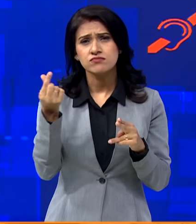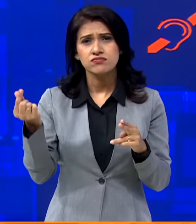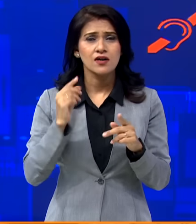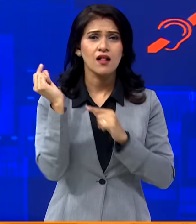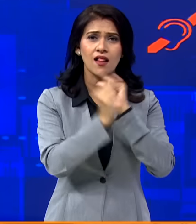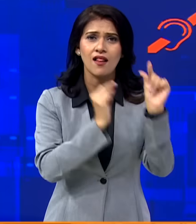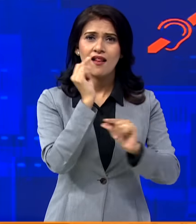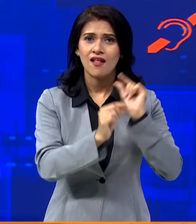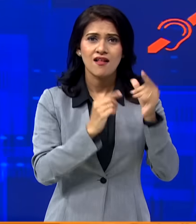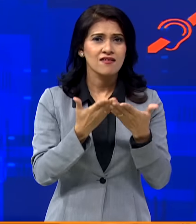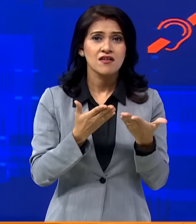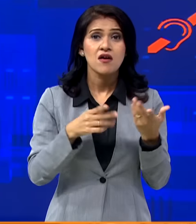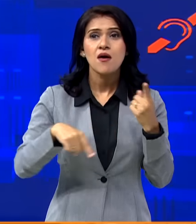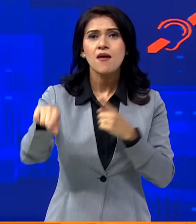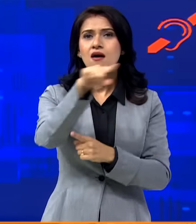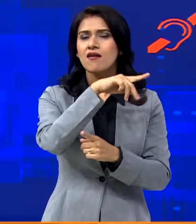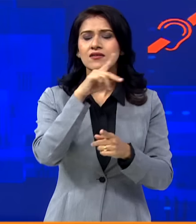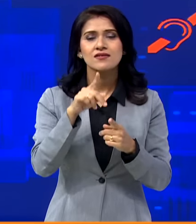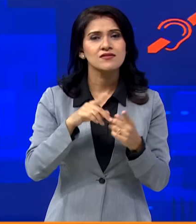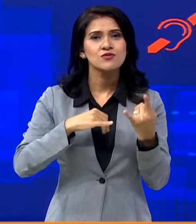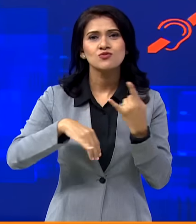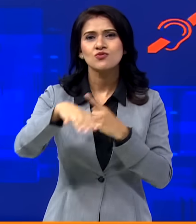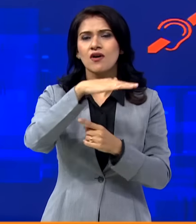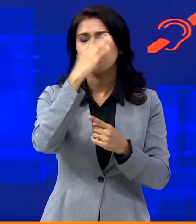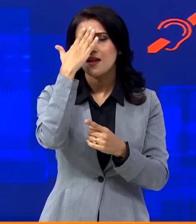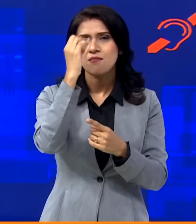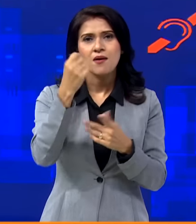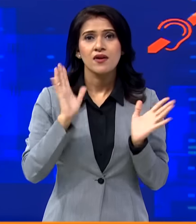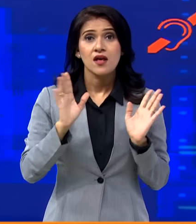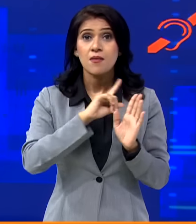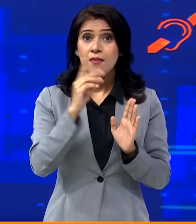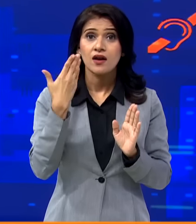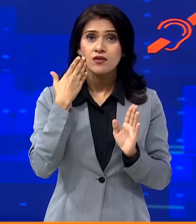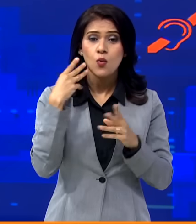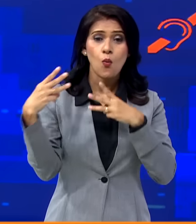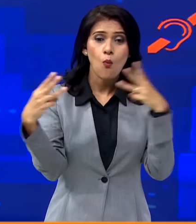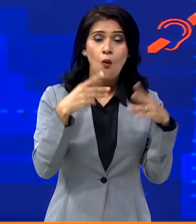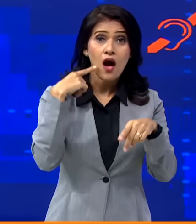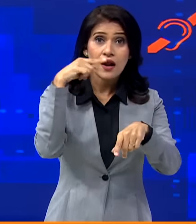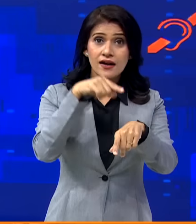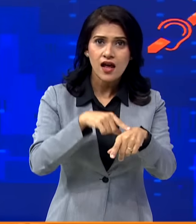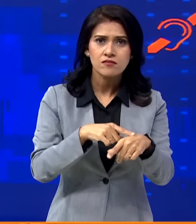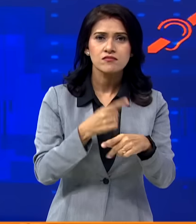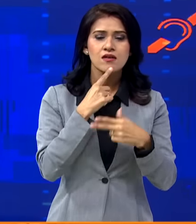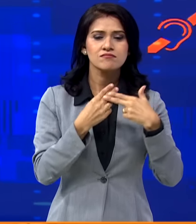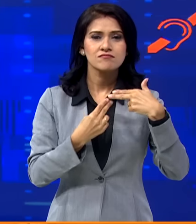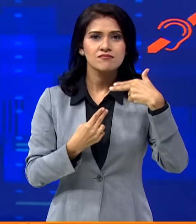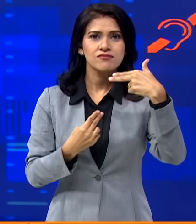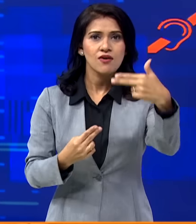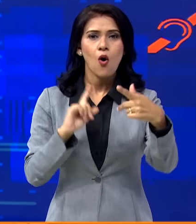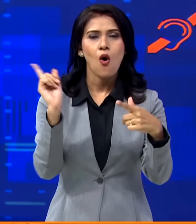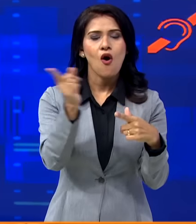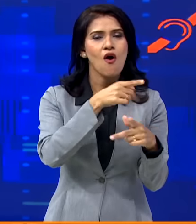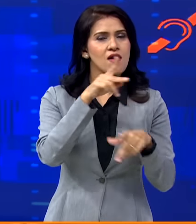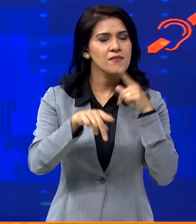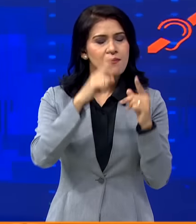जी य दुनिया को याद नहीं रहा लेकिन कुरुक्षेत्र के मैदान में भगवान कृष्ण ने जो कहा वह आज तक दुनिया को